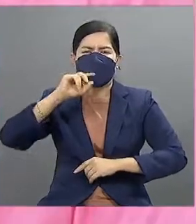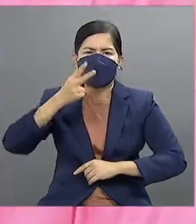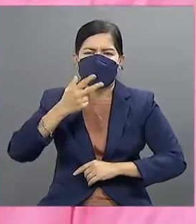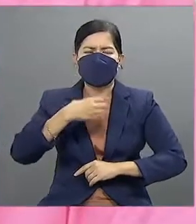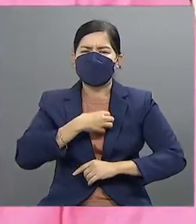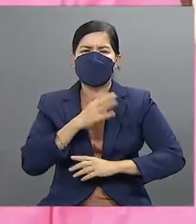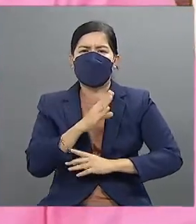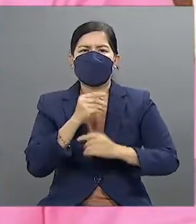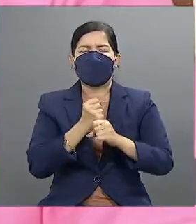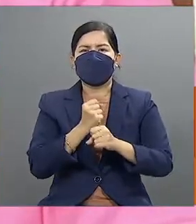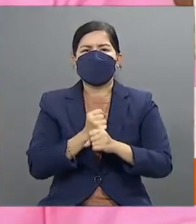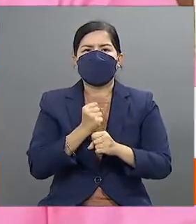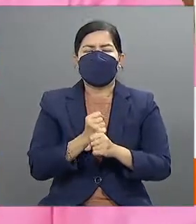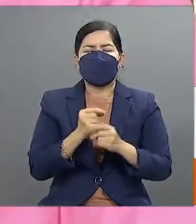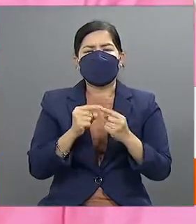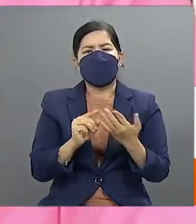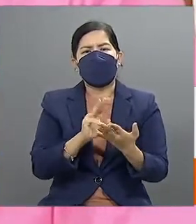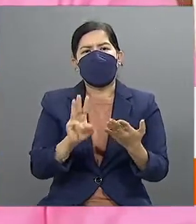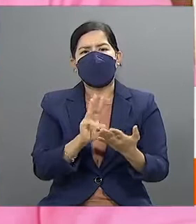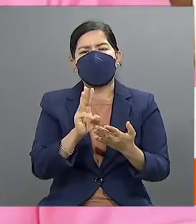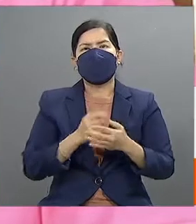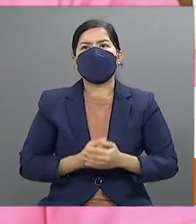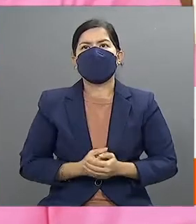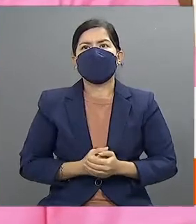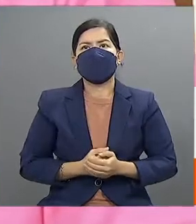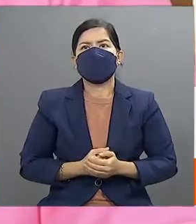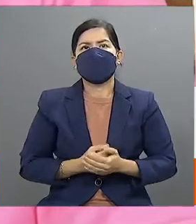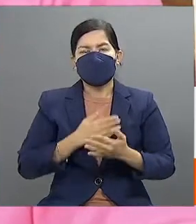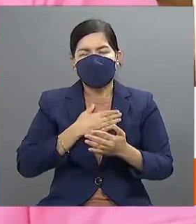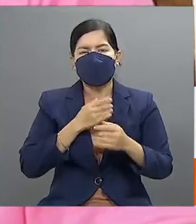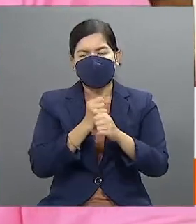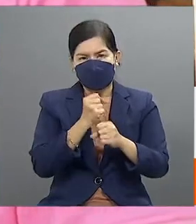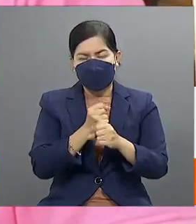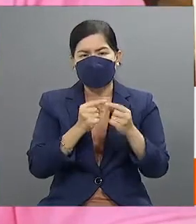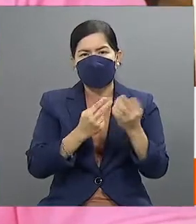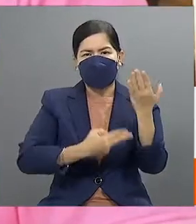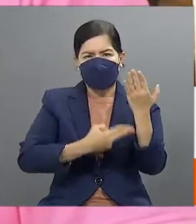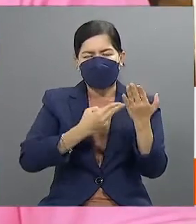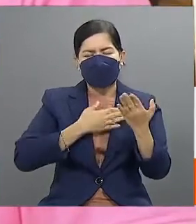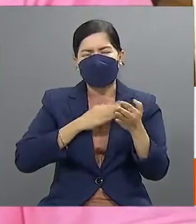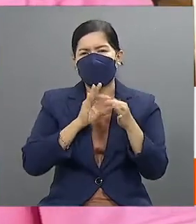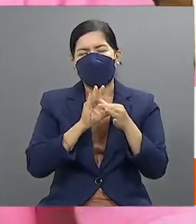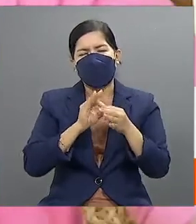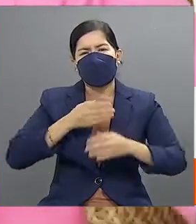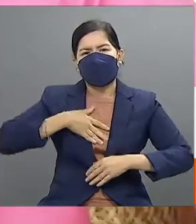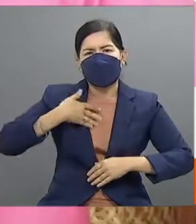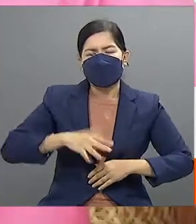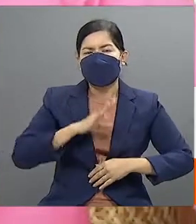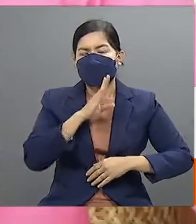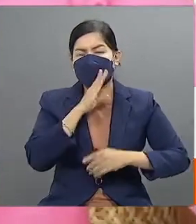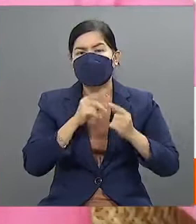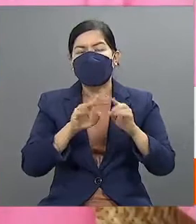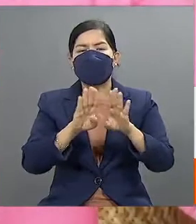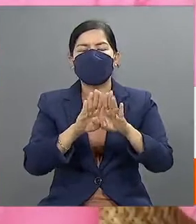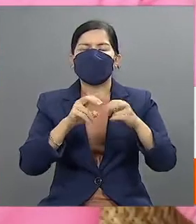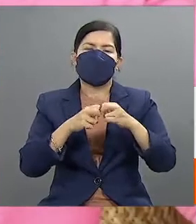กังวลอยู่เหมือนกันกลัวตกงานโดยส่วนตัวผมทำงานโรงแรมก็กลัวตกงานเหมือนกันพี่ไม่รู้ว่ามันจะเป็นยังไงถ้าสมมติว่าท